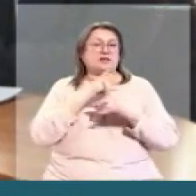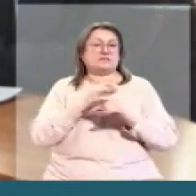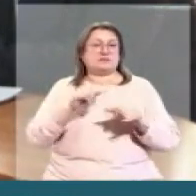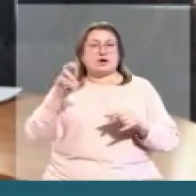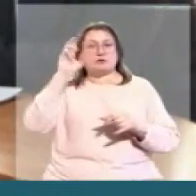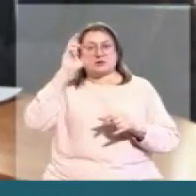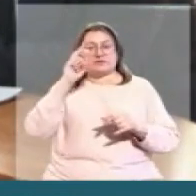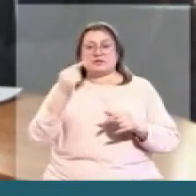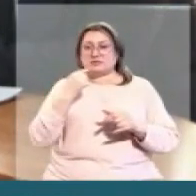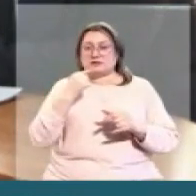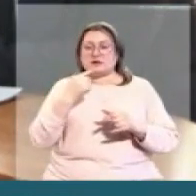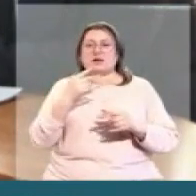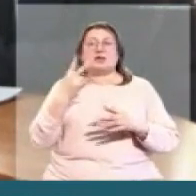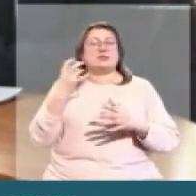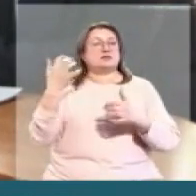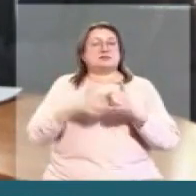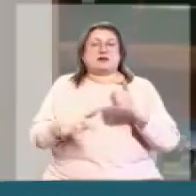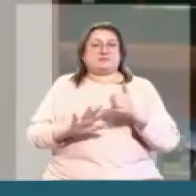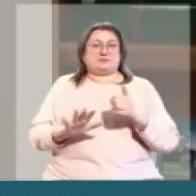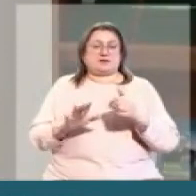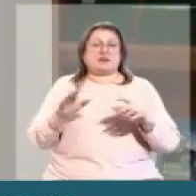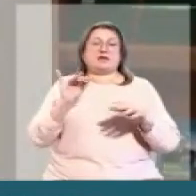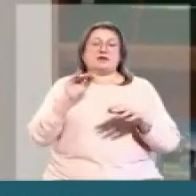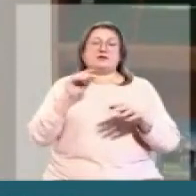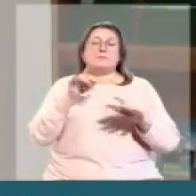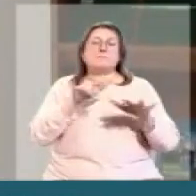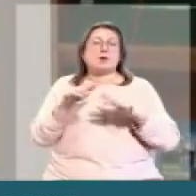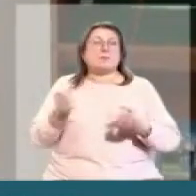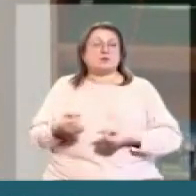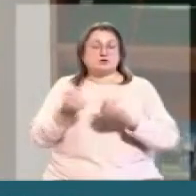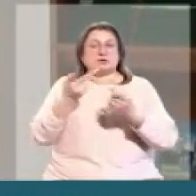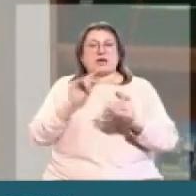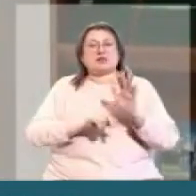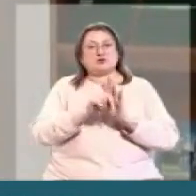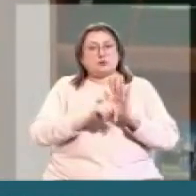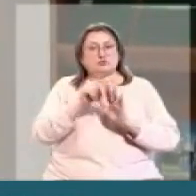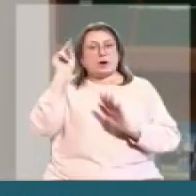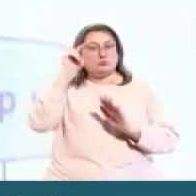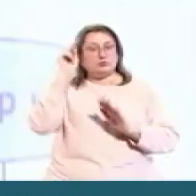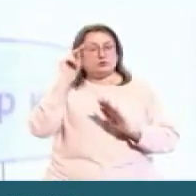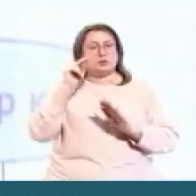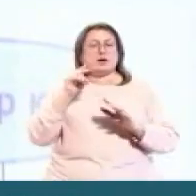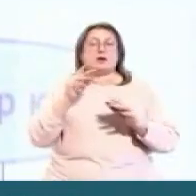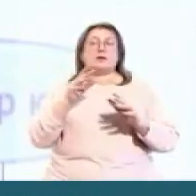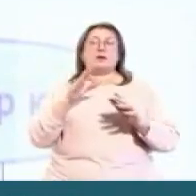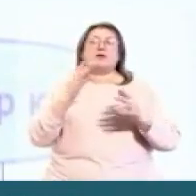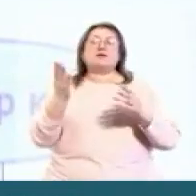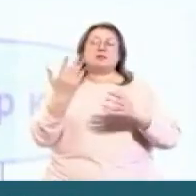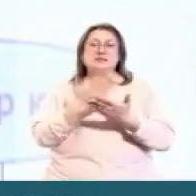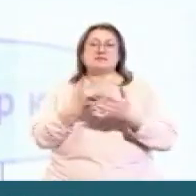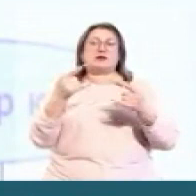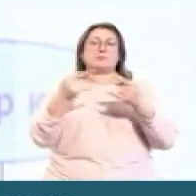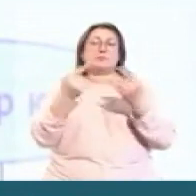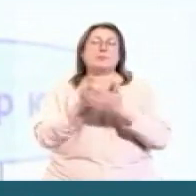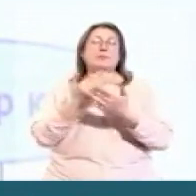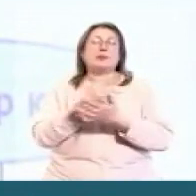развития государственного языка, не остался в стороне. И в качестве меры поддержки для начинающих обучение выпускает цикл